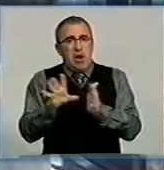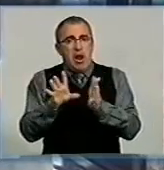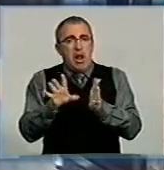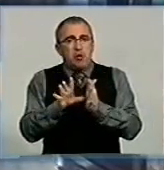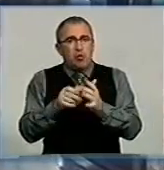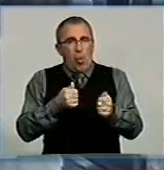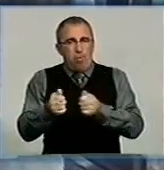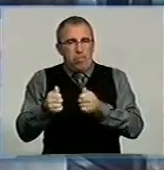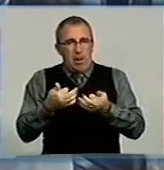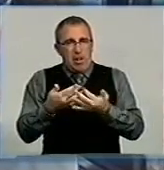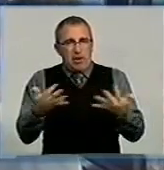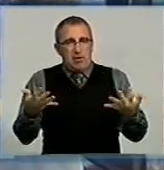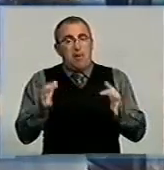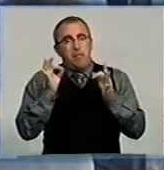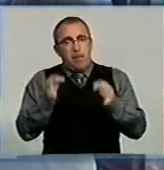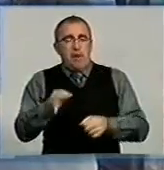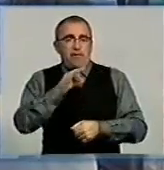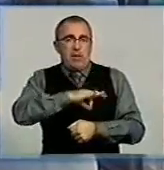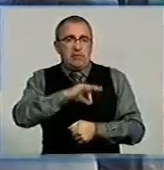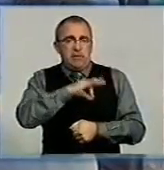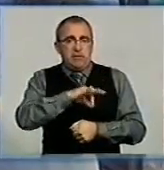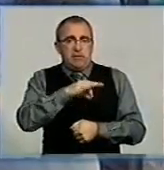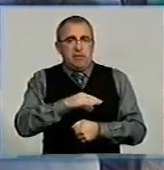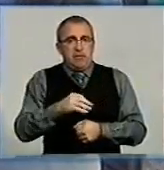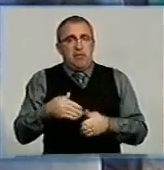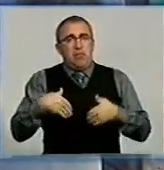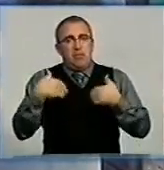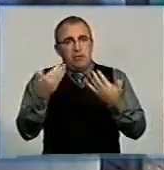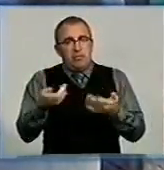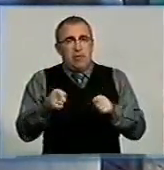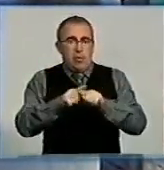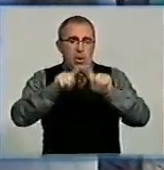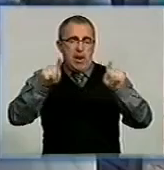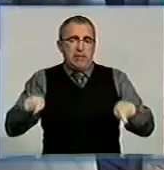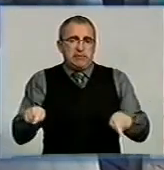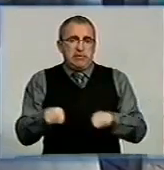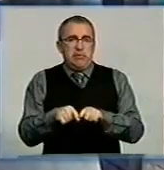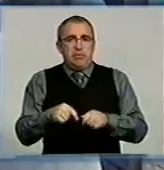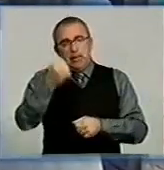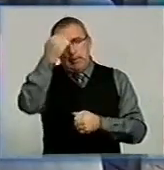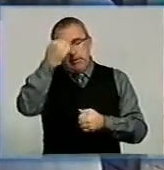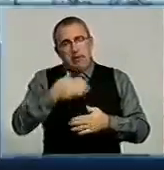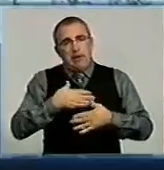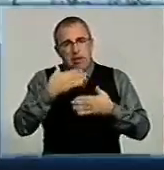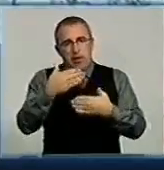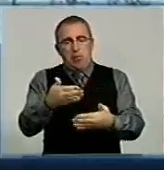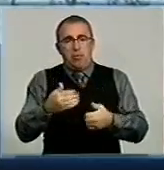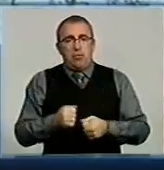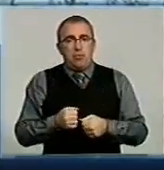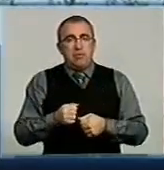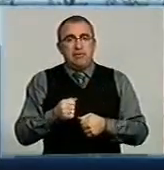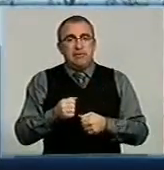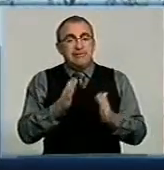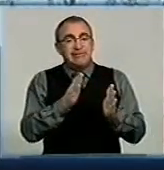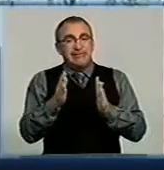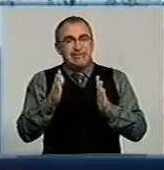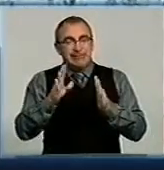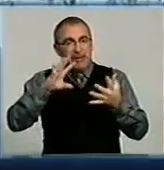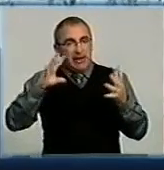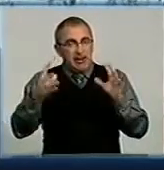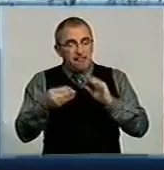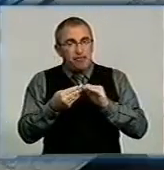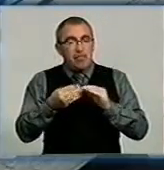електрообладнанню. І правильної експлуатації. Так, і таку листівочку. Дякую. По газу. За статистикою, більшість пожеж